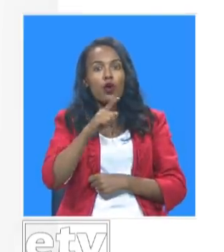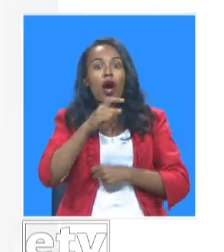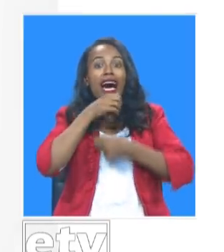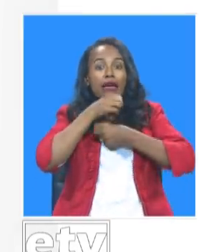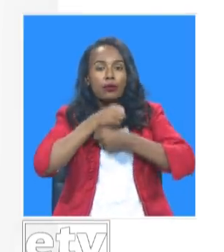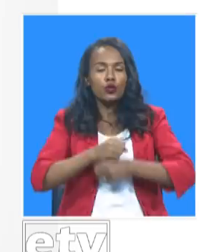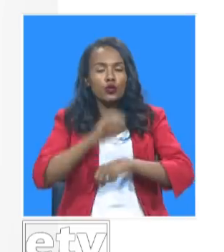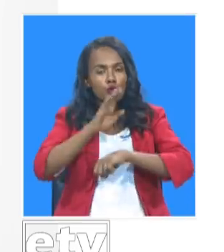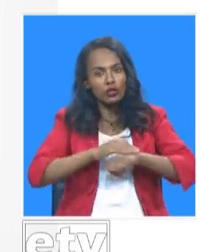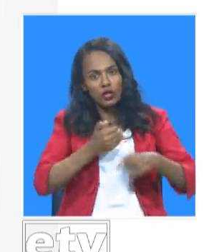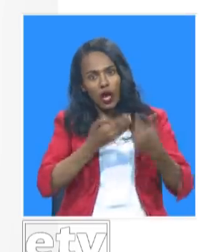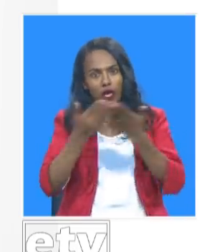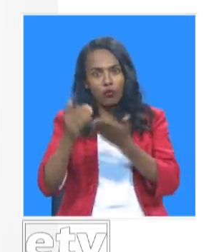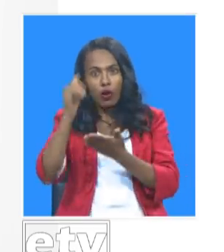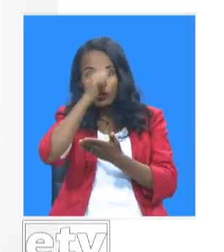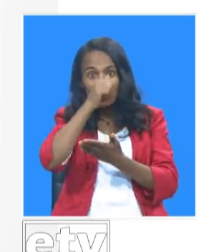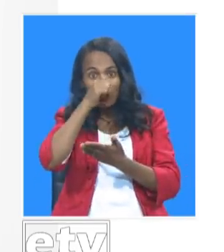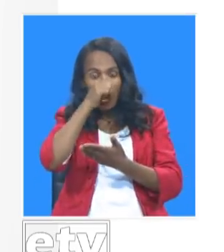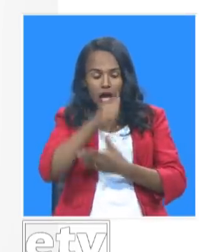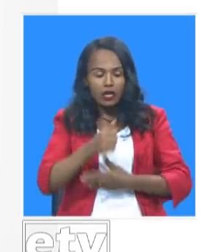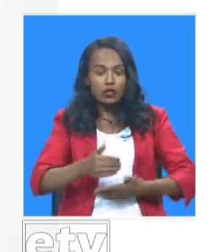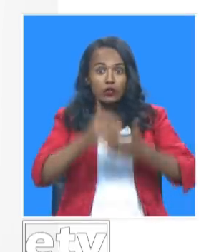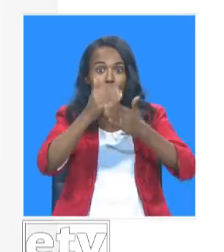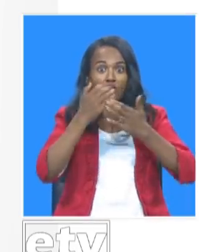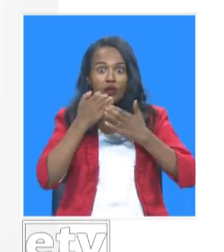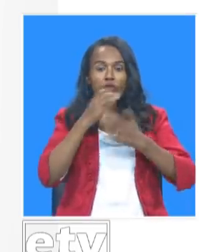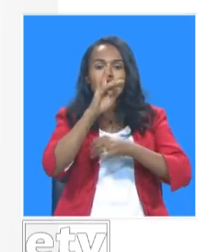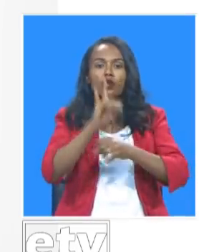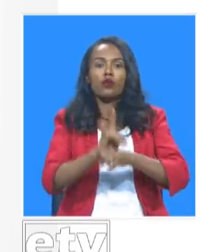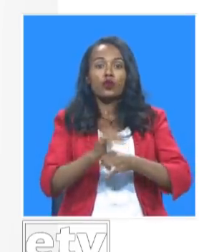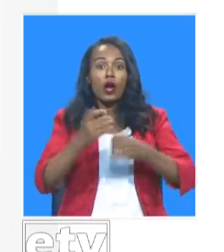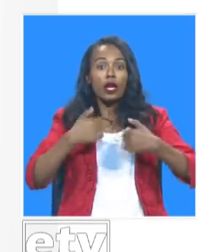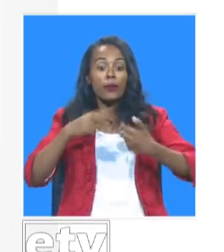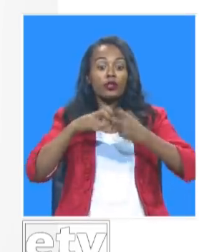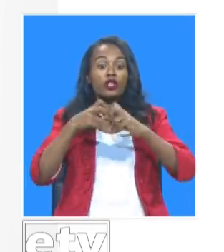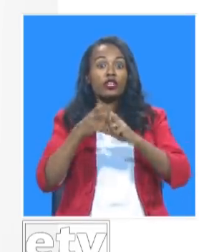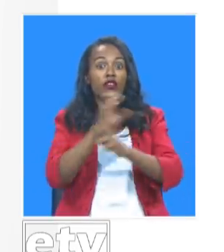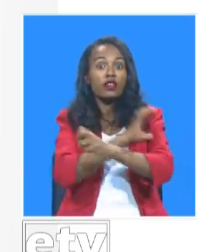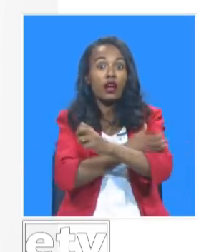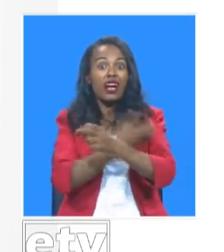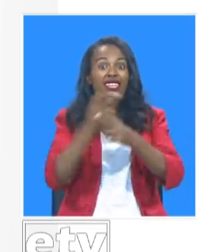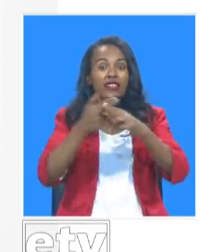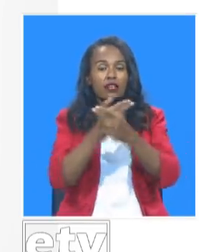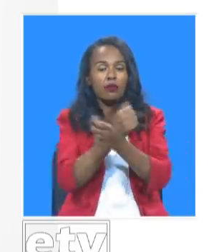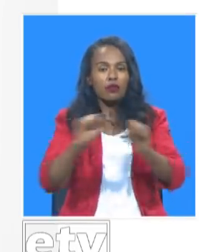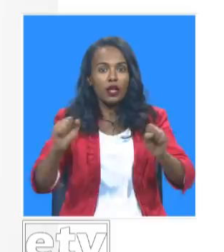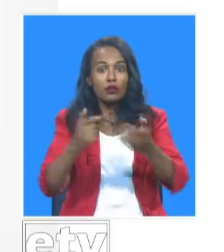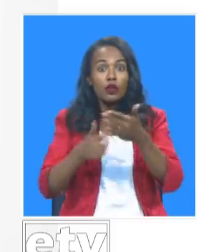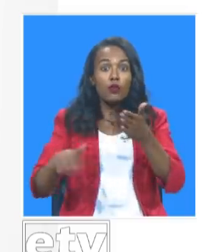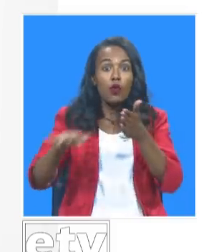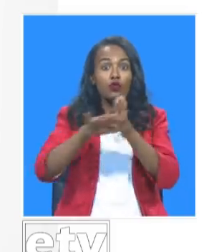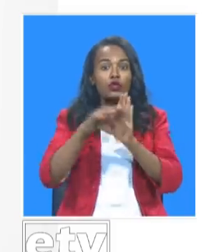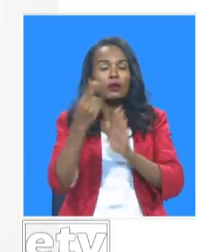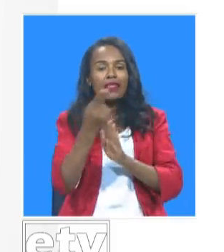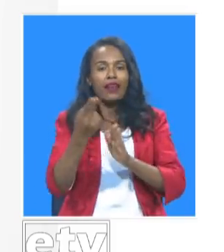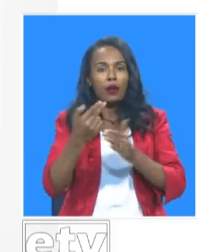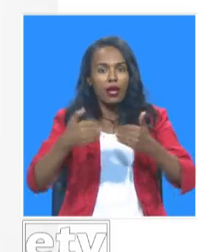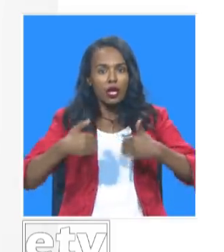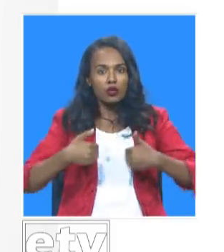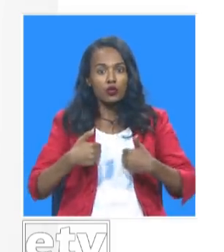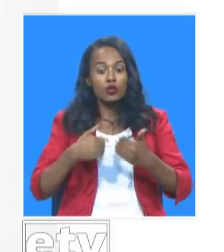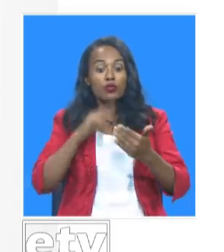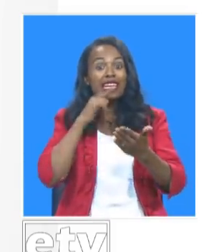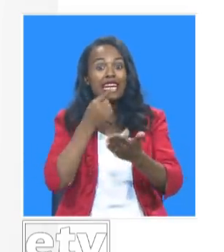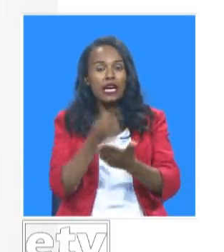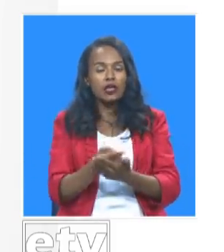አቅርበዋል። ኢትዮጵያ ግድቡን የምትፈልገው ዜጎቿ ያለባቸውን የኤሌክትሪክ ኃይል እጥረት ለመፍታት ነው። ይህ ደግሞ በወንዞች በመጠቀም የመብታችን የምናረጋግጠው